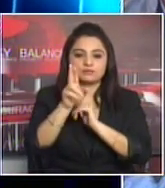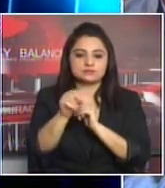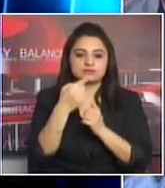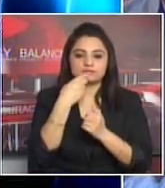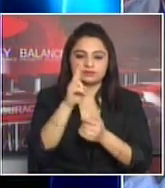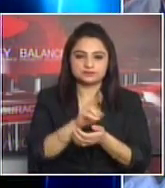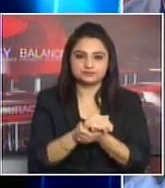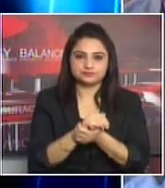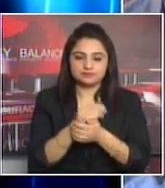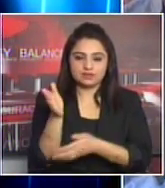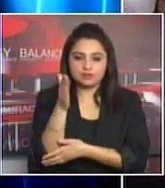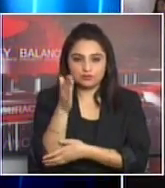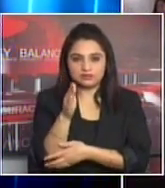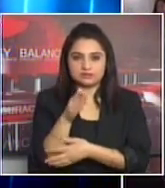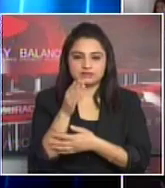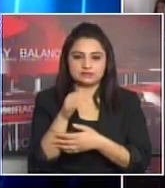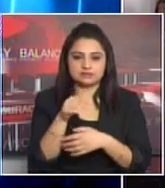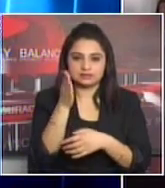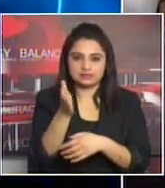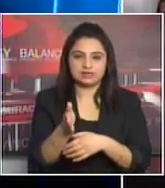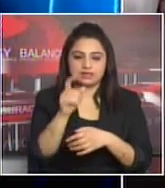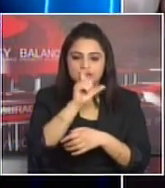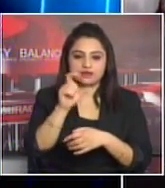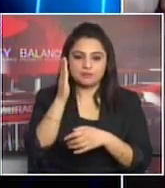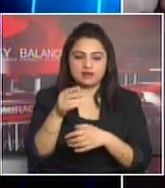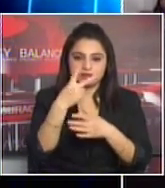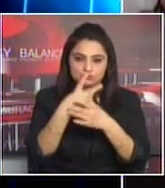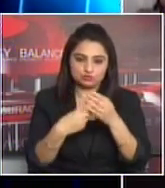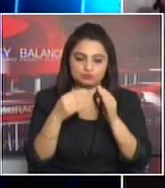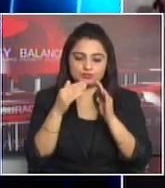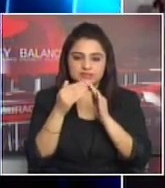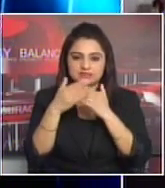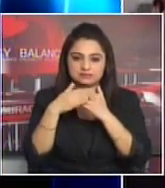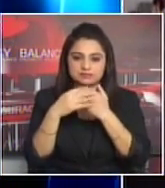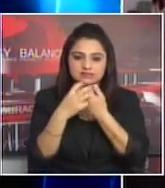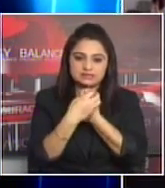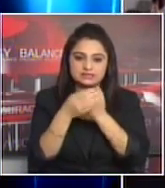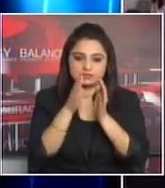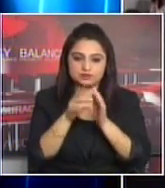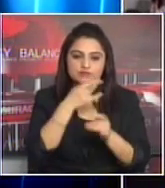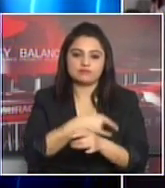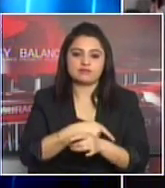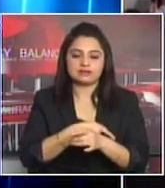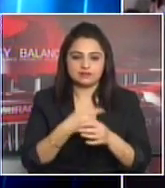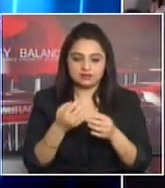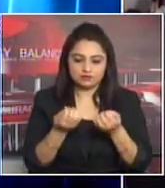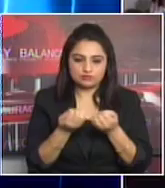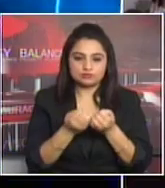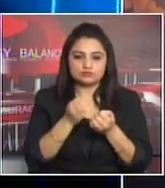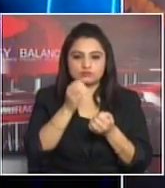छ। मन्त्री पोखरेलले नेपालले दुई छिमेकी मुलुकबाट फाइदा लिन सक्नुपर्ने